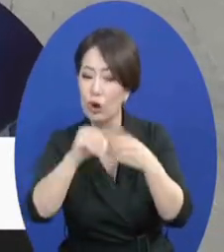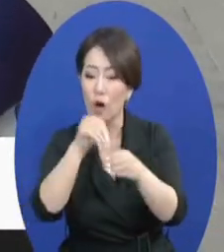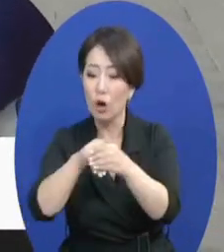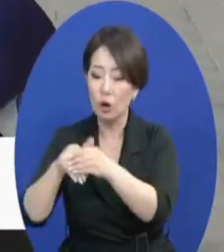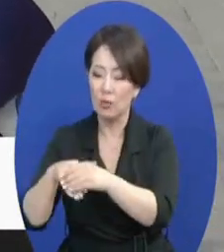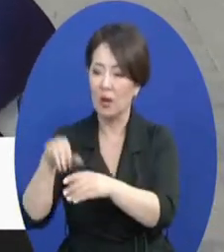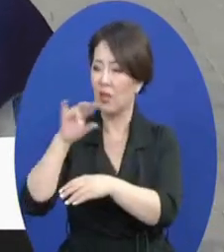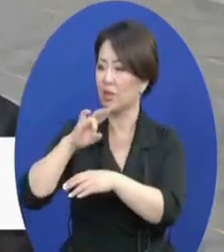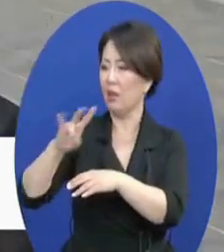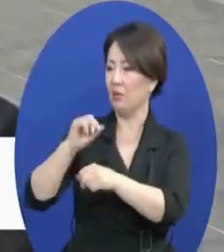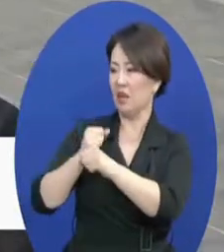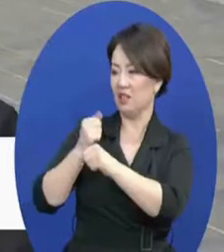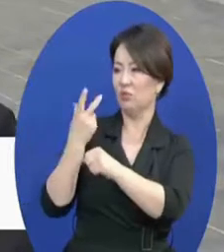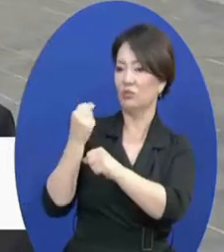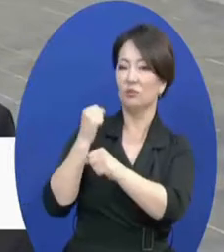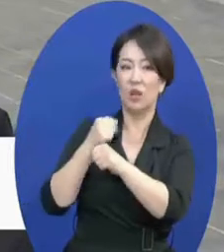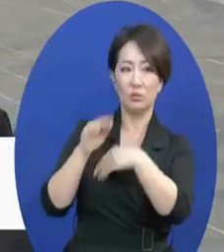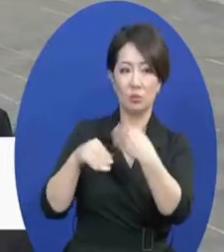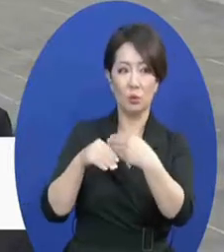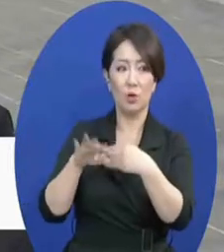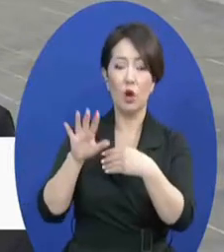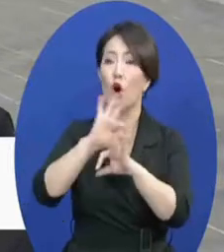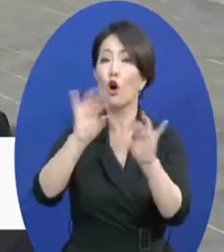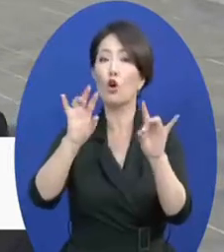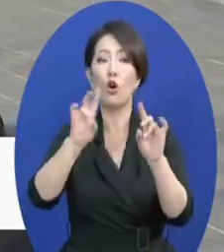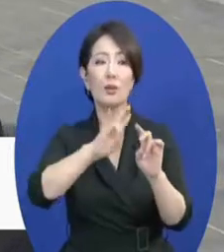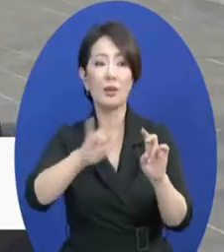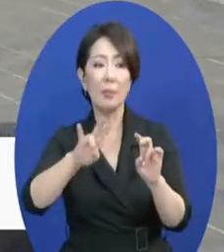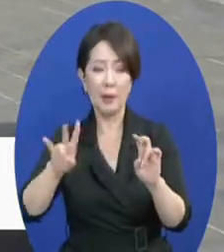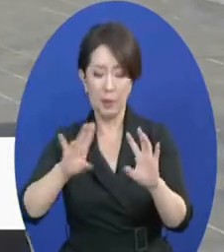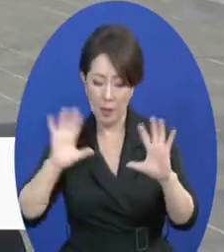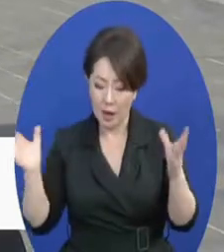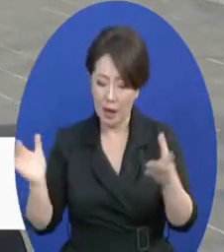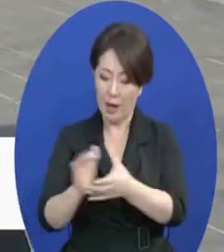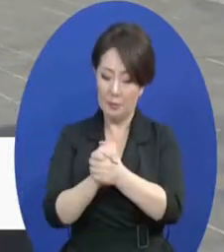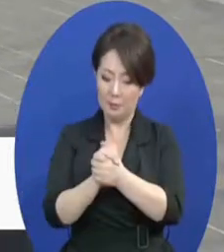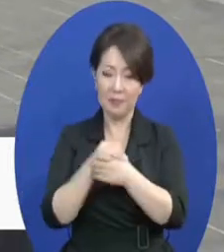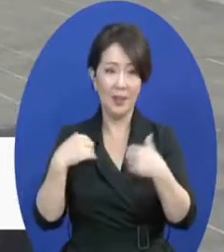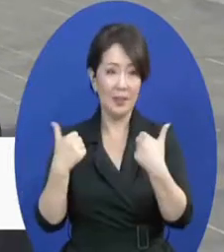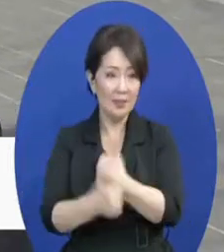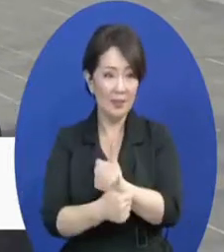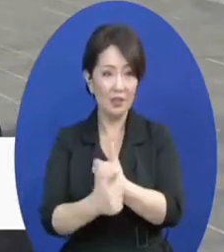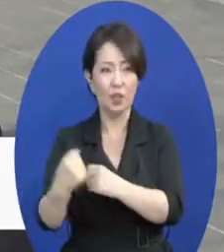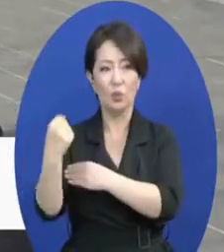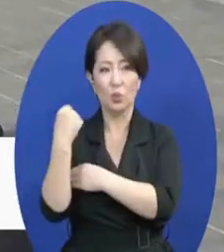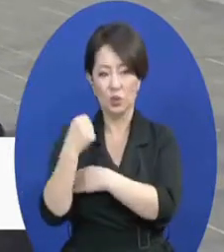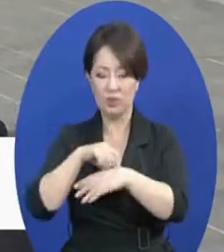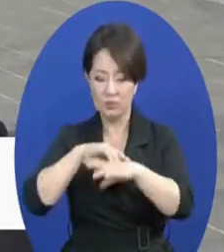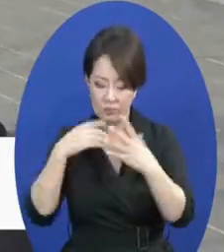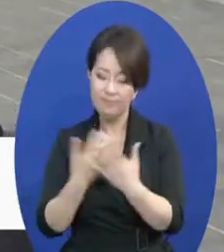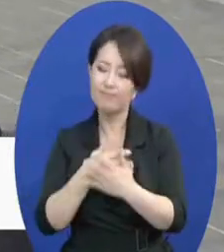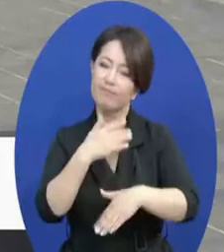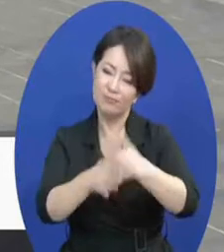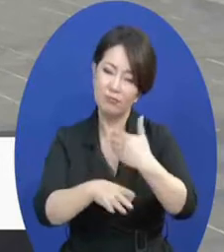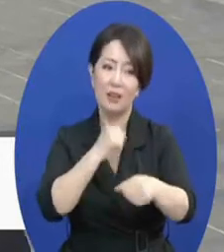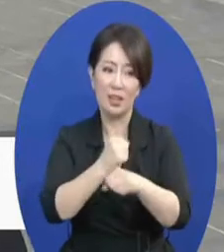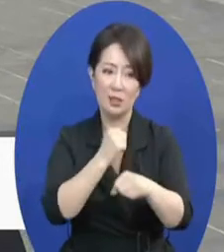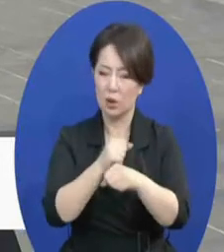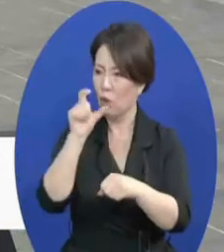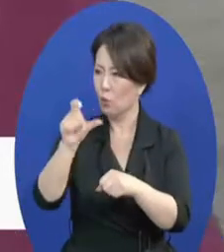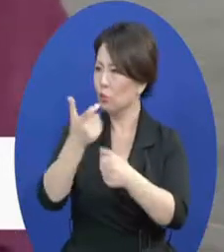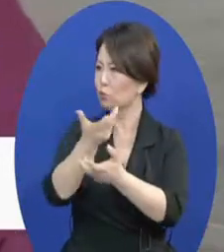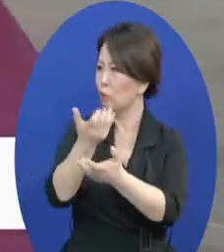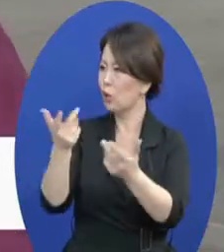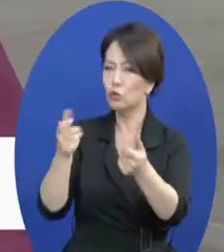жинхэнэ л ажил болдог гэж боддог шүү дээ. Бусад намуутай ив нэгдэлж хүчээ нэгтгэн хөдөлмөрлө. Олон төмнийг зөв залоодон удирдахыг